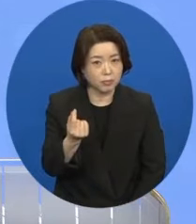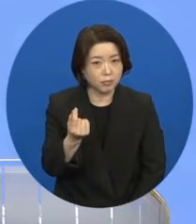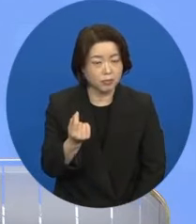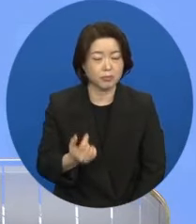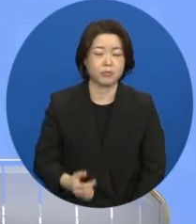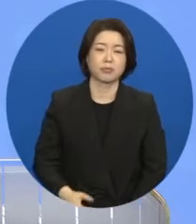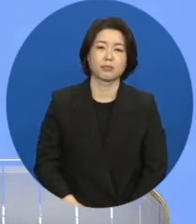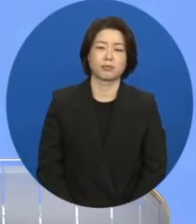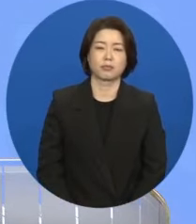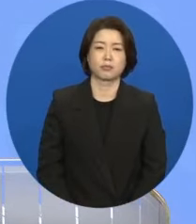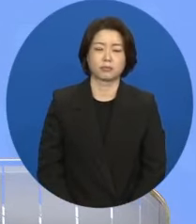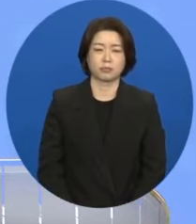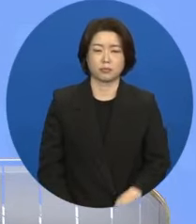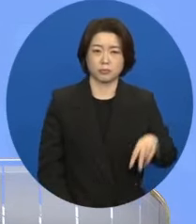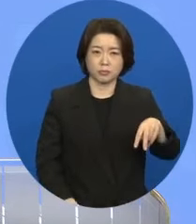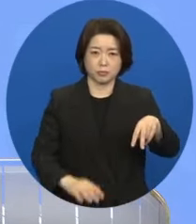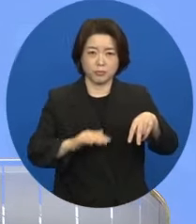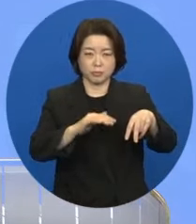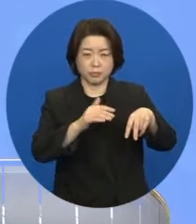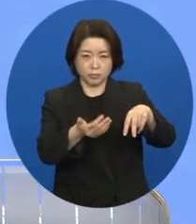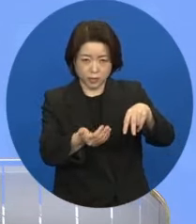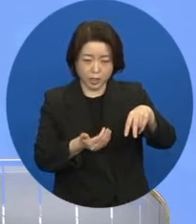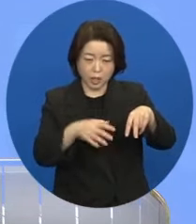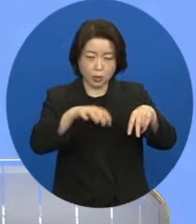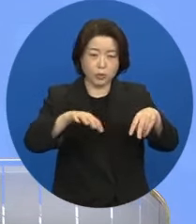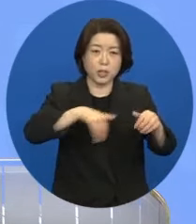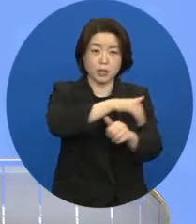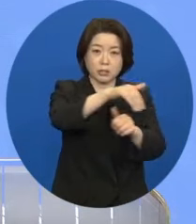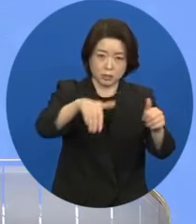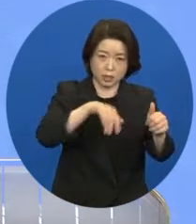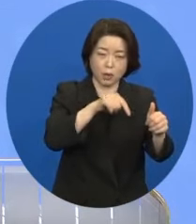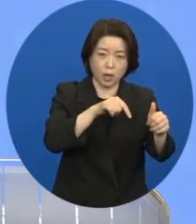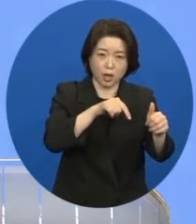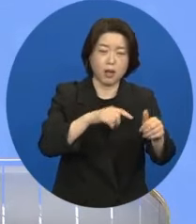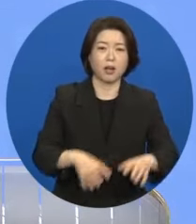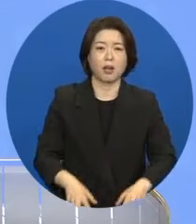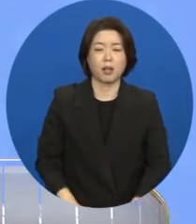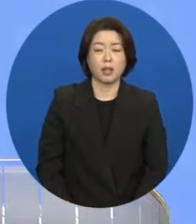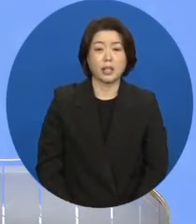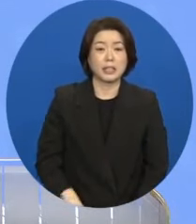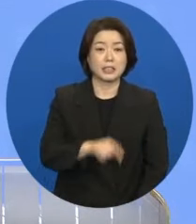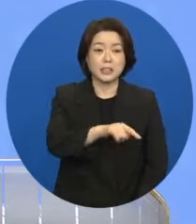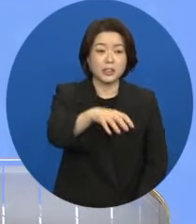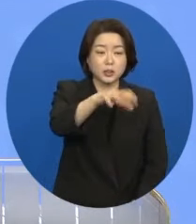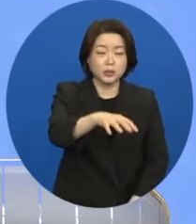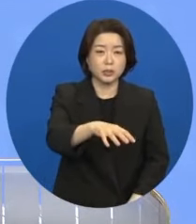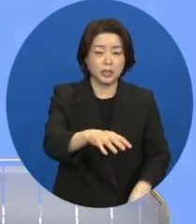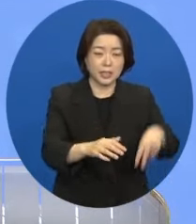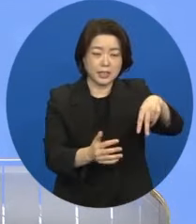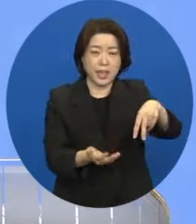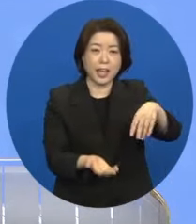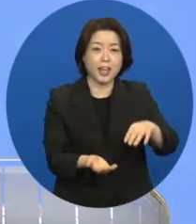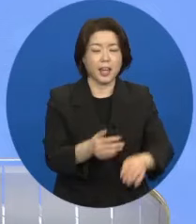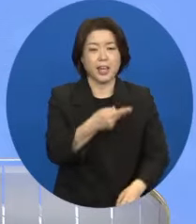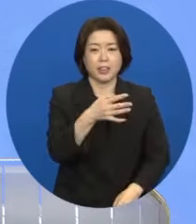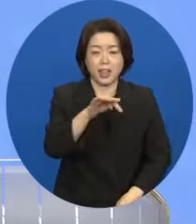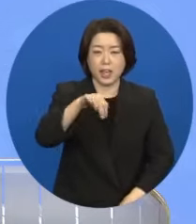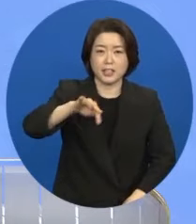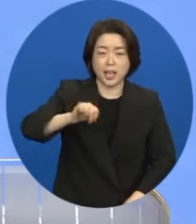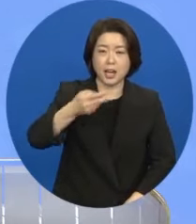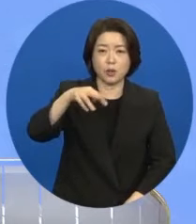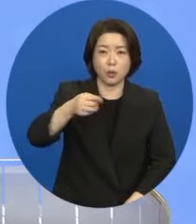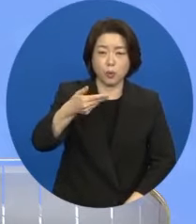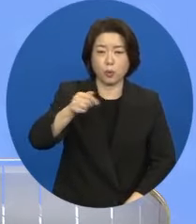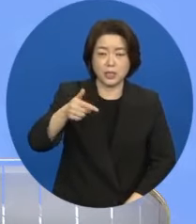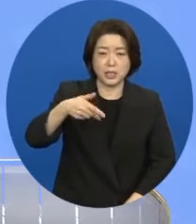아닙니까 데살로니가이 배경 당시에 지금이 이제 그리스 북부 지역인데 아 그 북부 지역도 남부 지역도